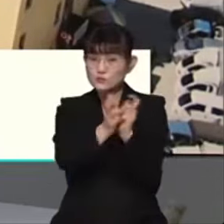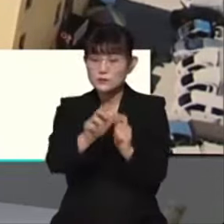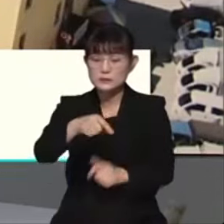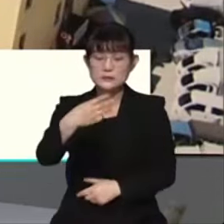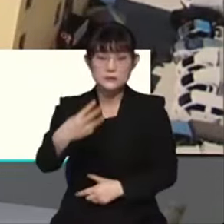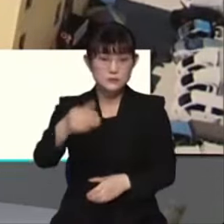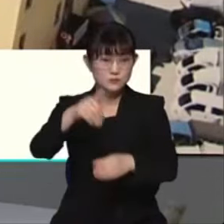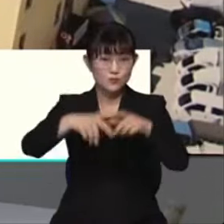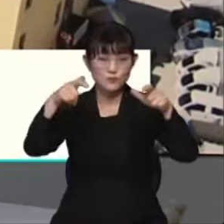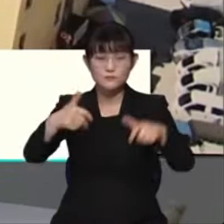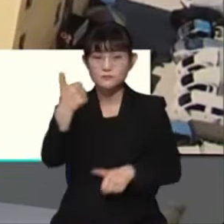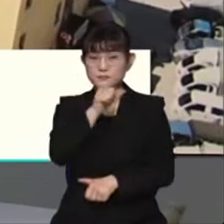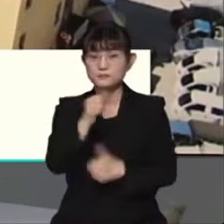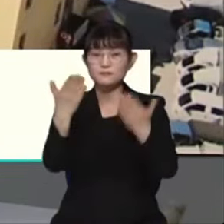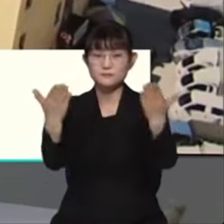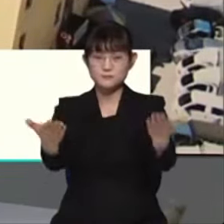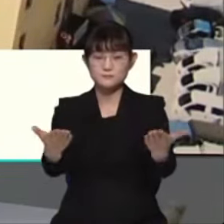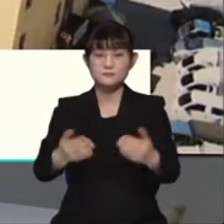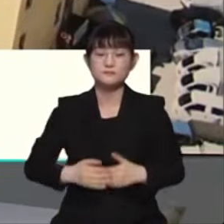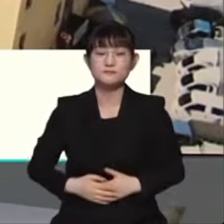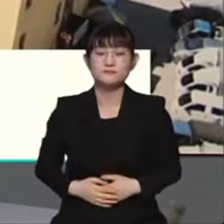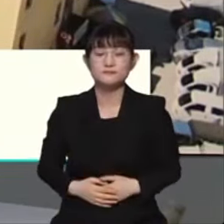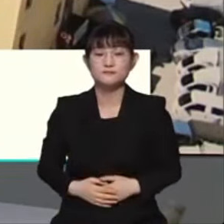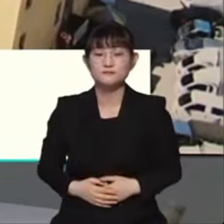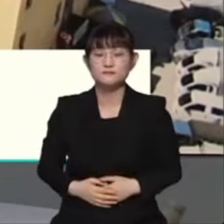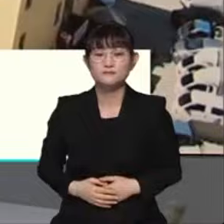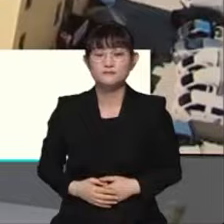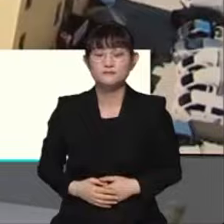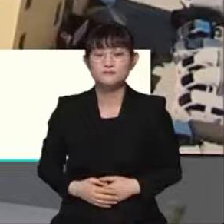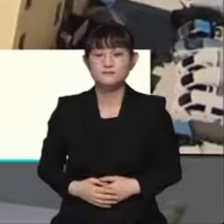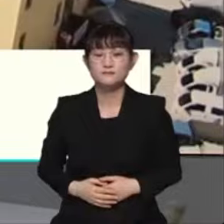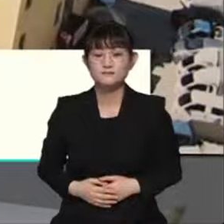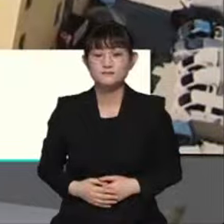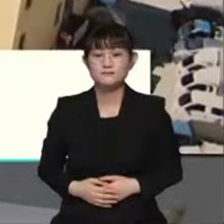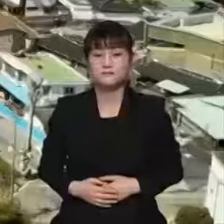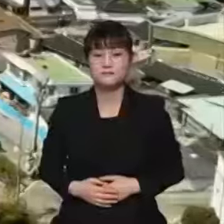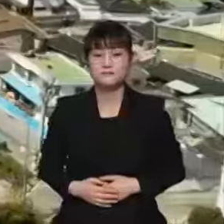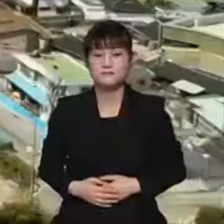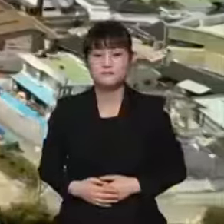구례을 선거구를 소개합니다. 박승현 기자가 취재했습니다.